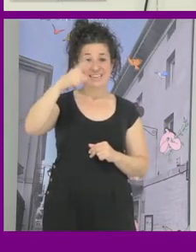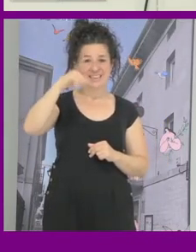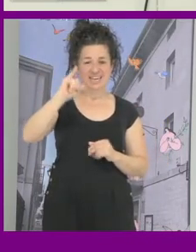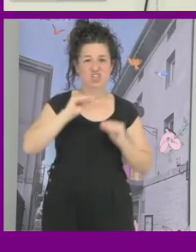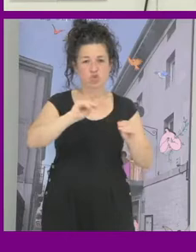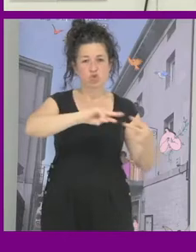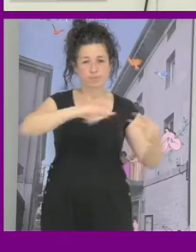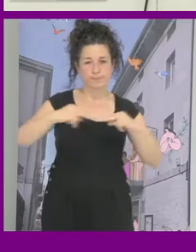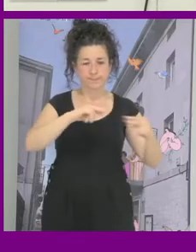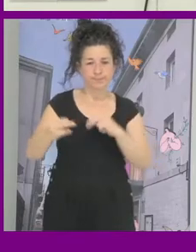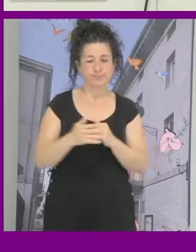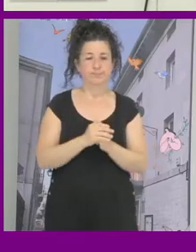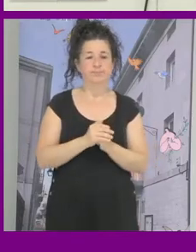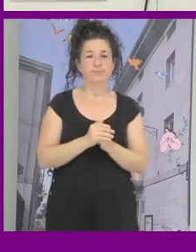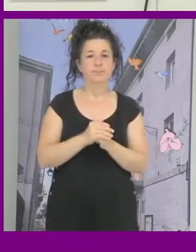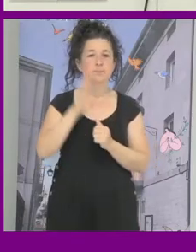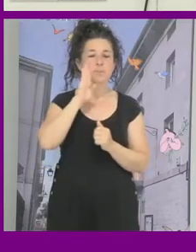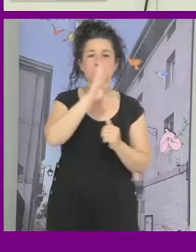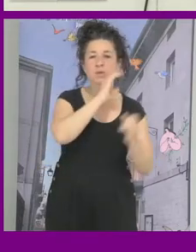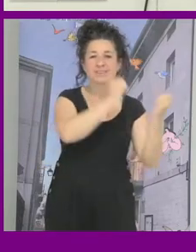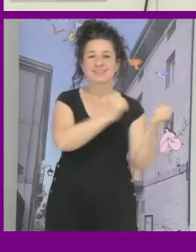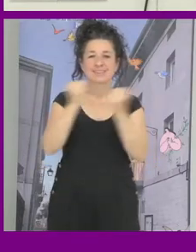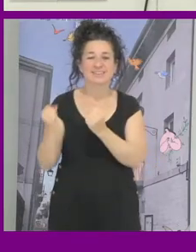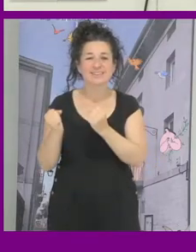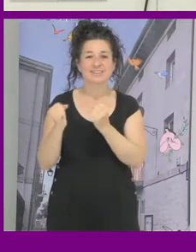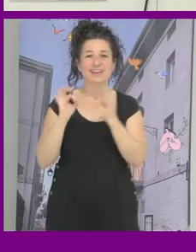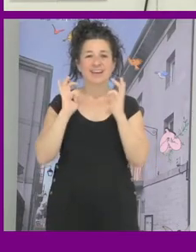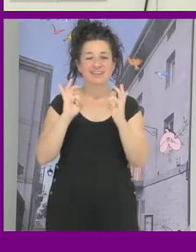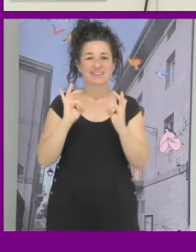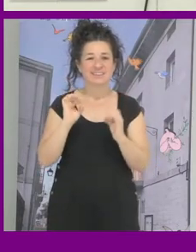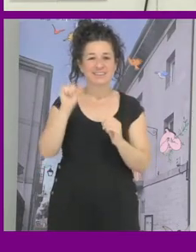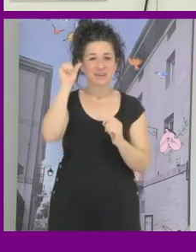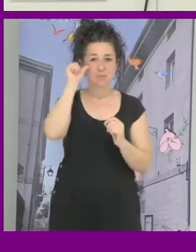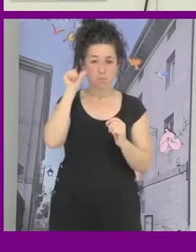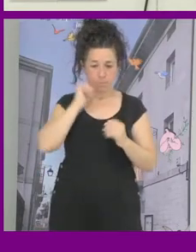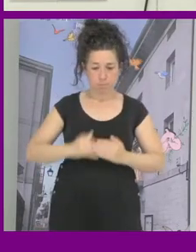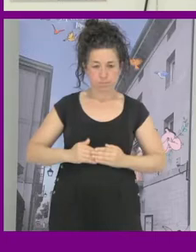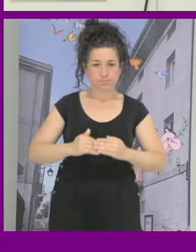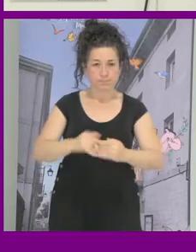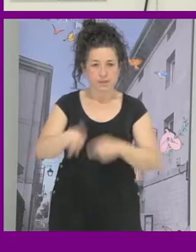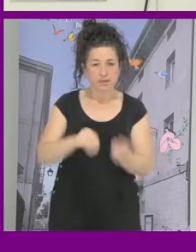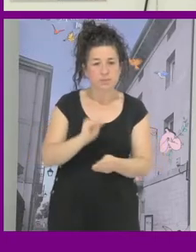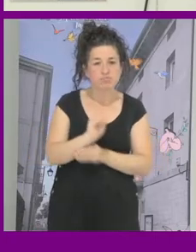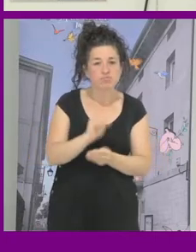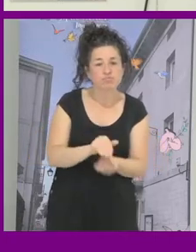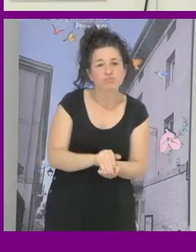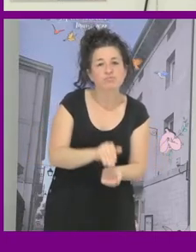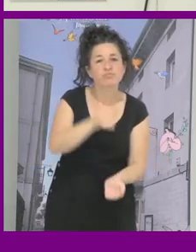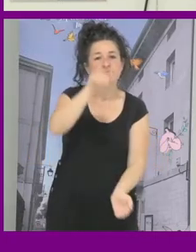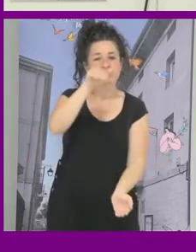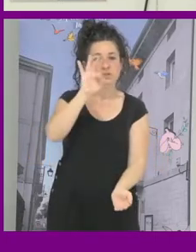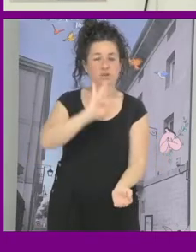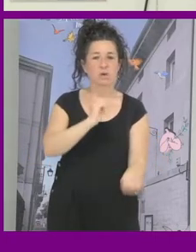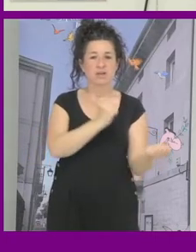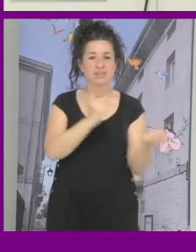Amatasunaren instituzioa ez datza, zehazki, ume bat sabelean eraman eta gero ura hastean. Ez behintzat, heterosexualitatearen